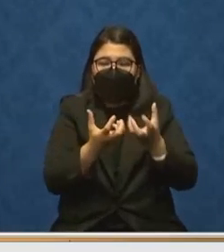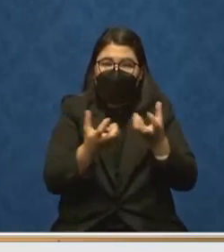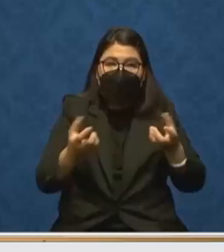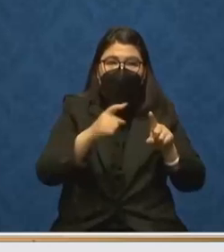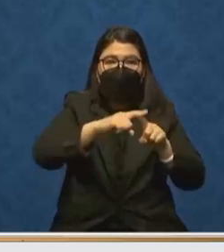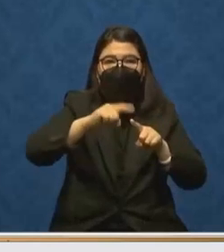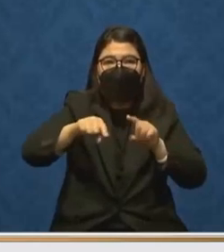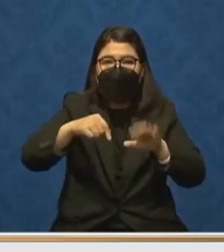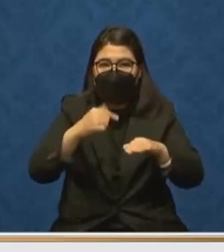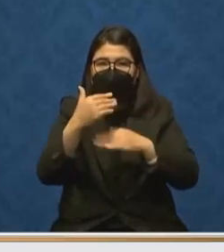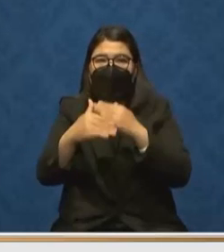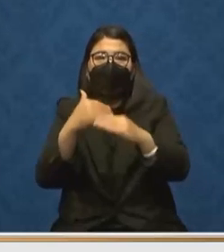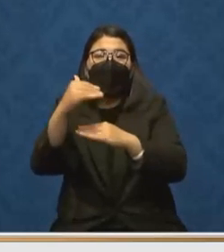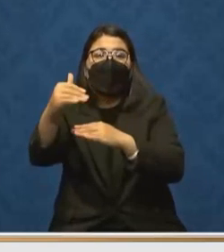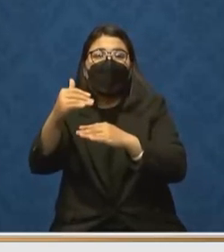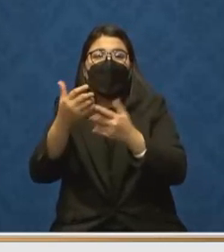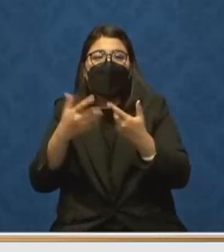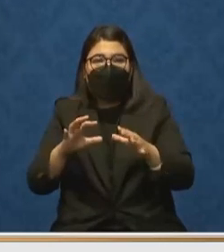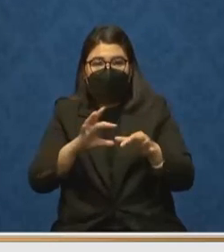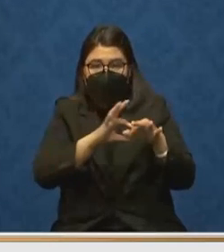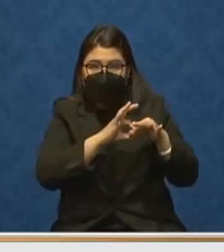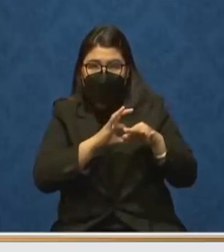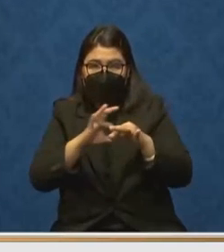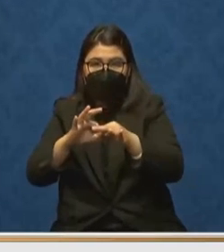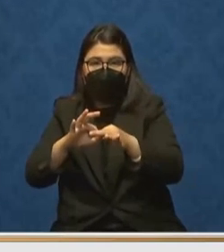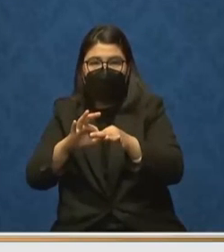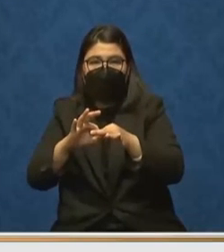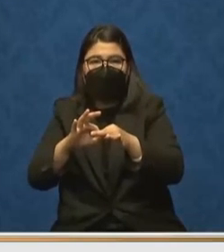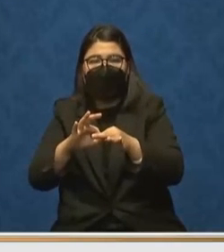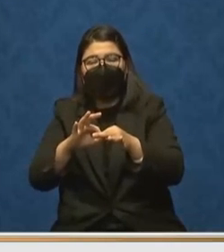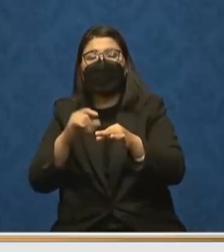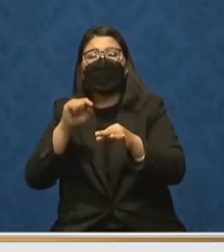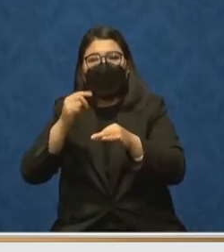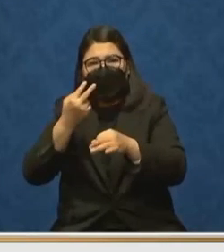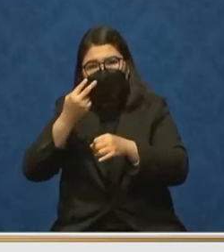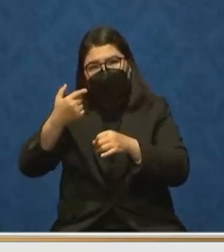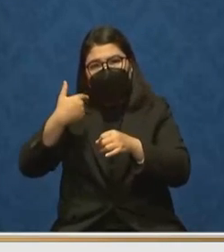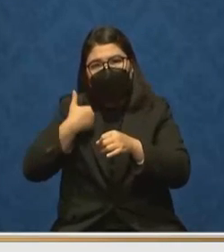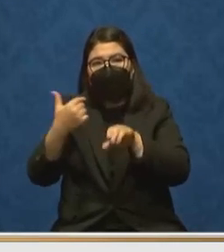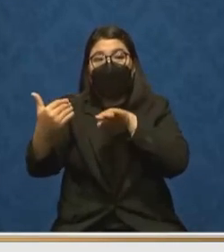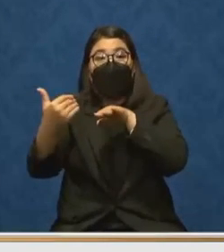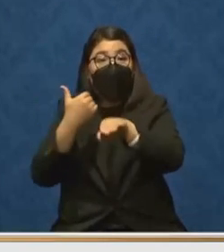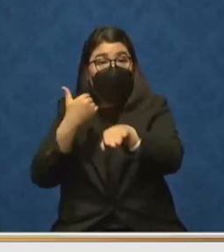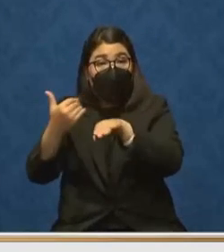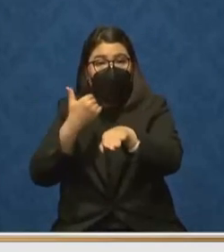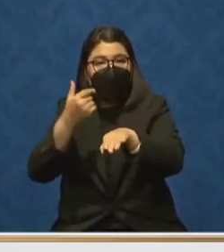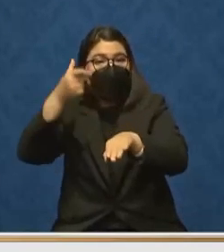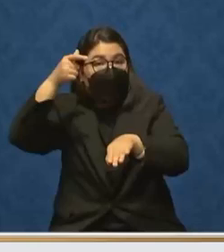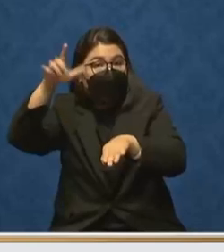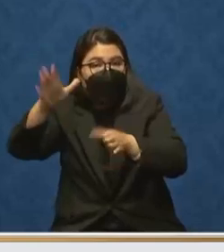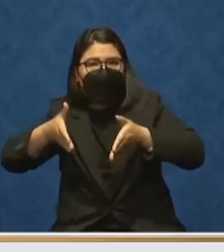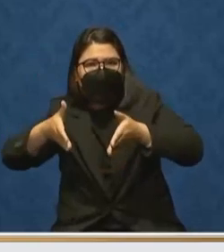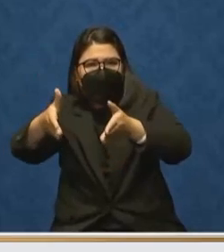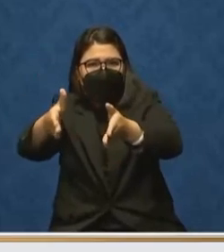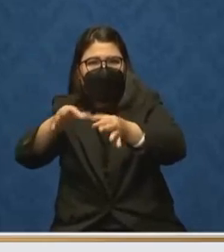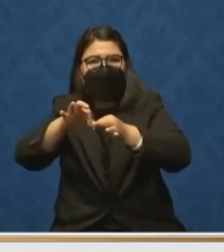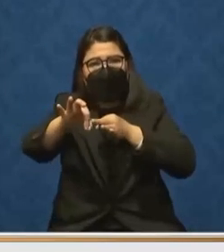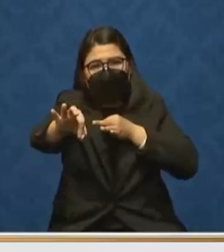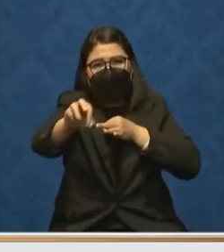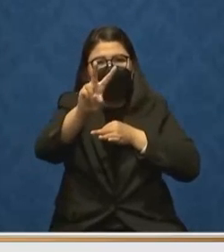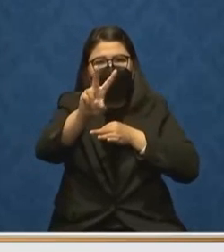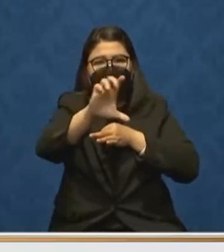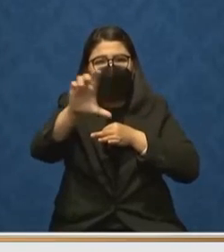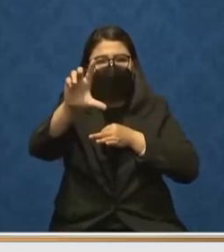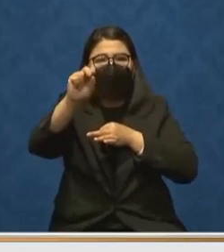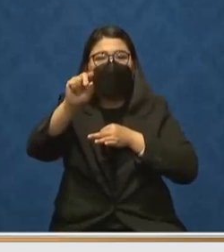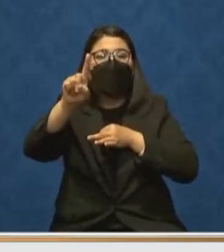ฐานด้านคมนาคมเชื่อมโยงไปยังภูมิภาคโดยก่อสร้างทางหลวงชนบทเพื่อสนับสนุนการท่องเที่ยวระยะทาง231กิโลเ